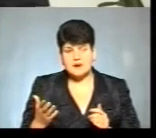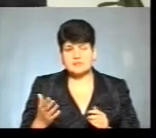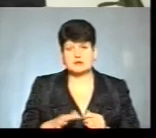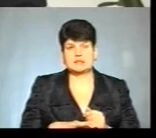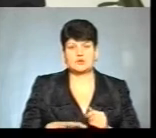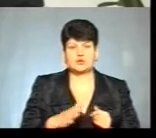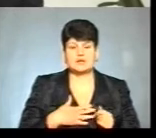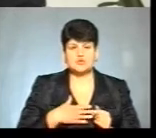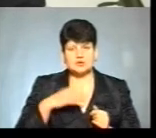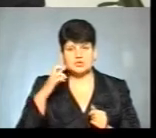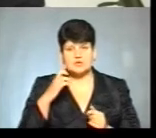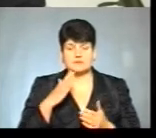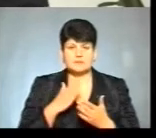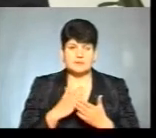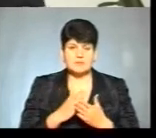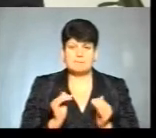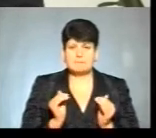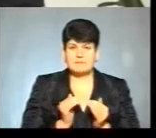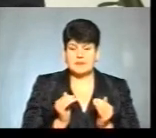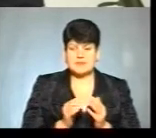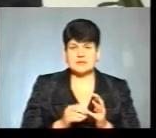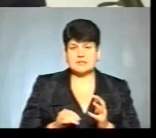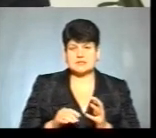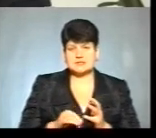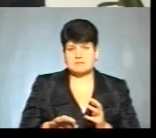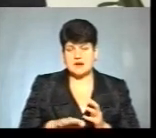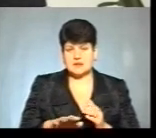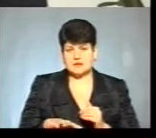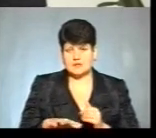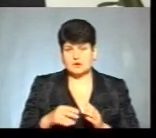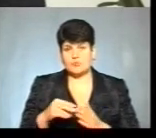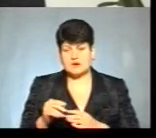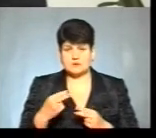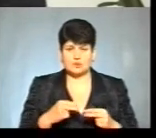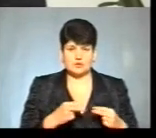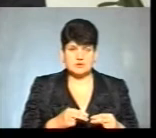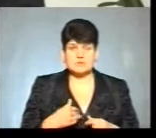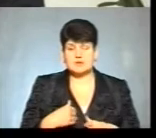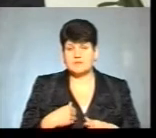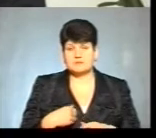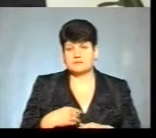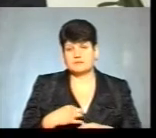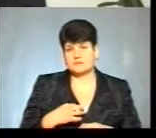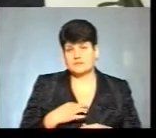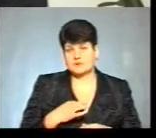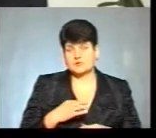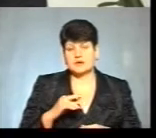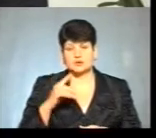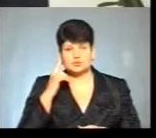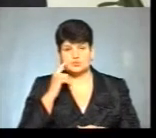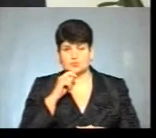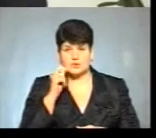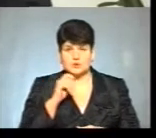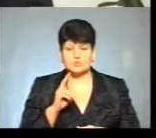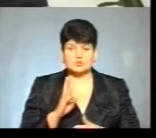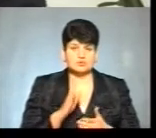територія нашої держави складається з тих маленьких земельних ділянок, які продаються, купляються. І нам не все рівно, як думаю, українцям, хто буде володіти